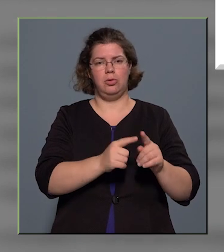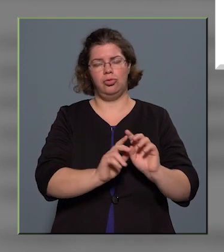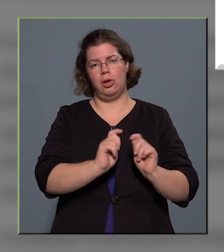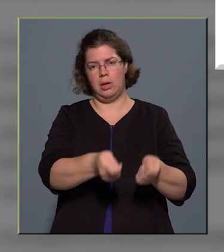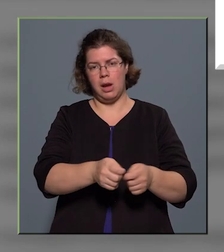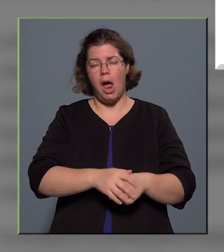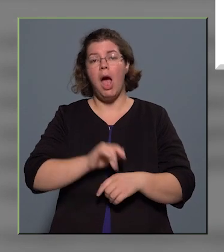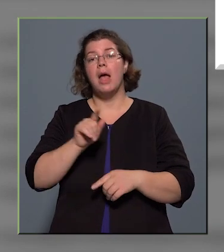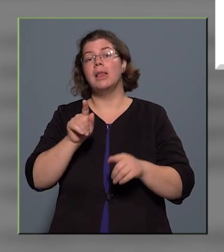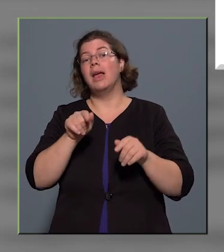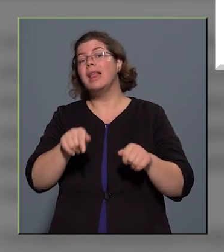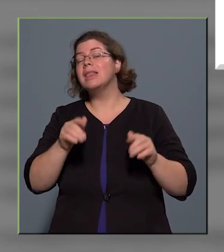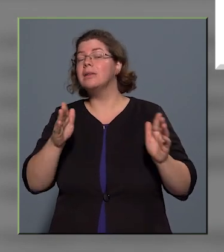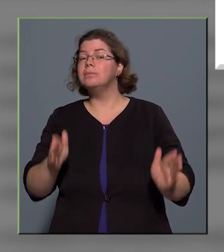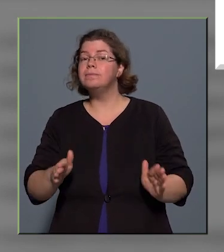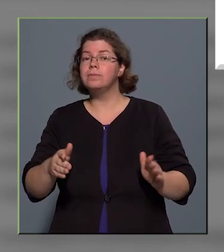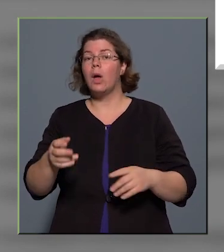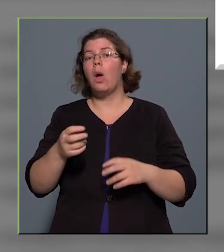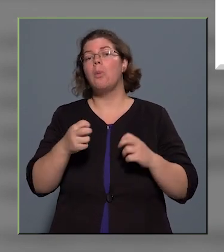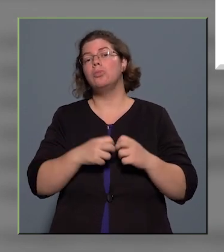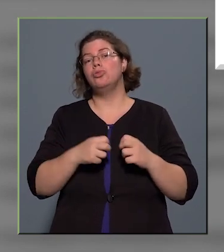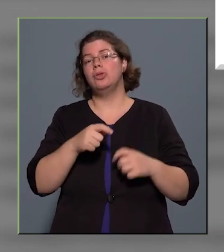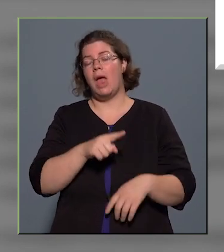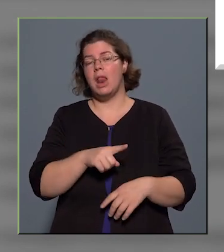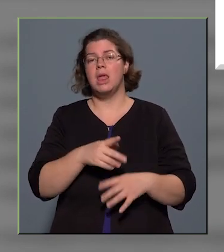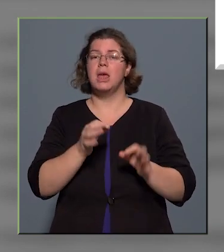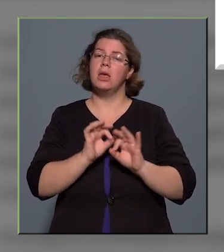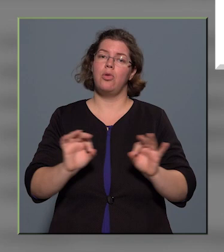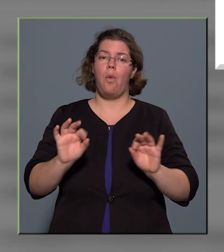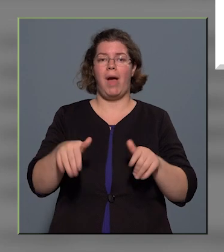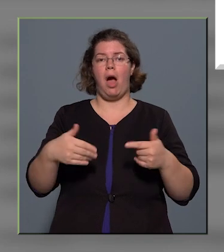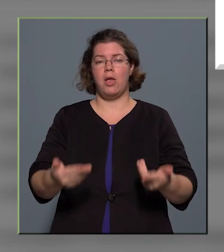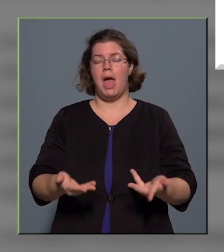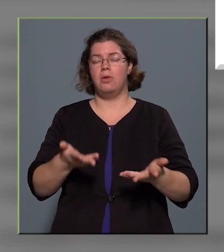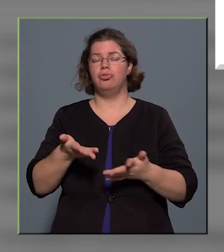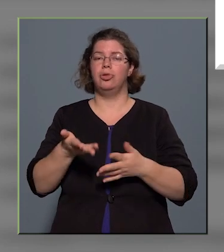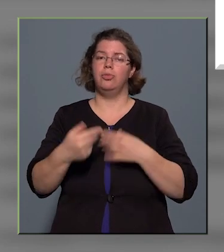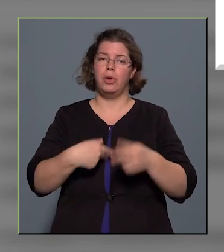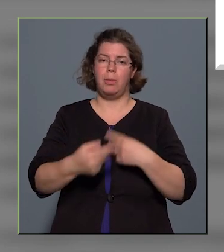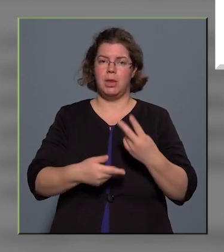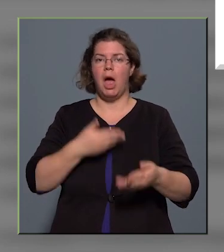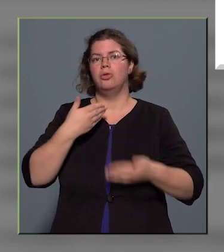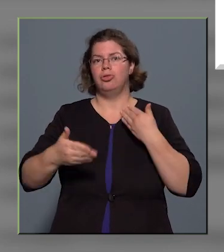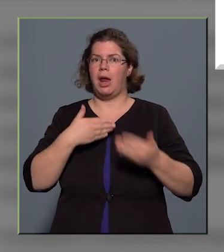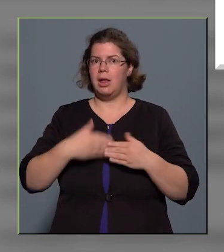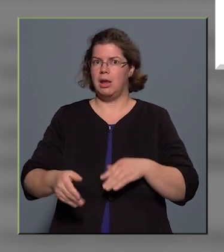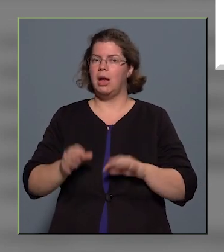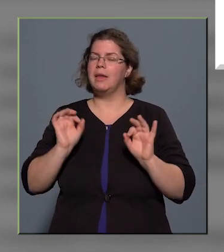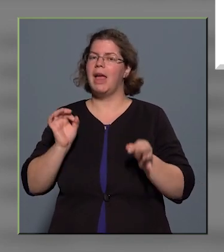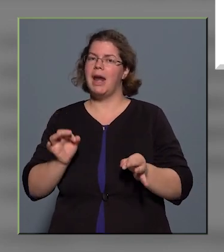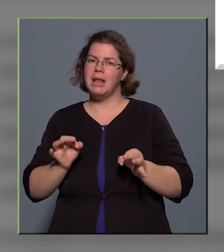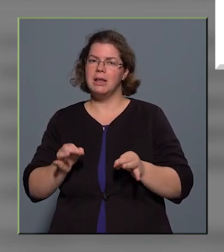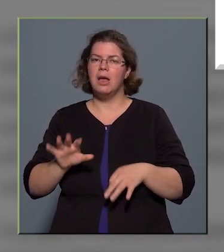úgynevezett fejezetnek a brüsszeli jóváhagyási folyamata zajlik, illetve tárgyalnak az eredeti 5,8 milliárd